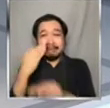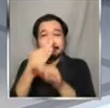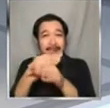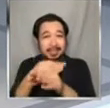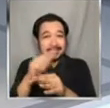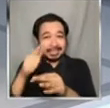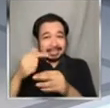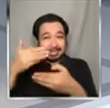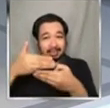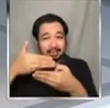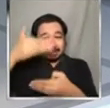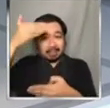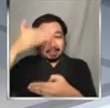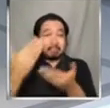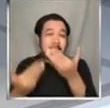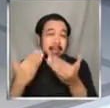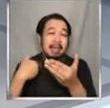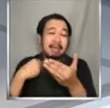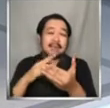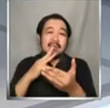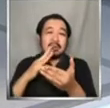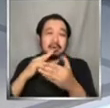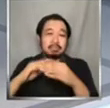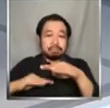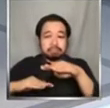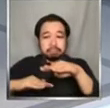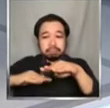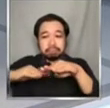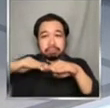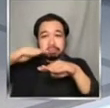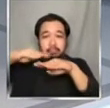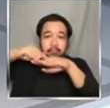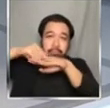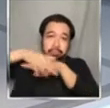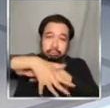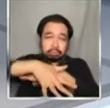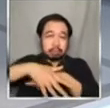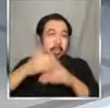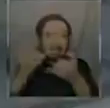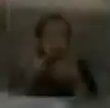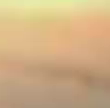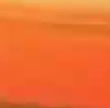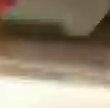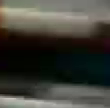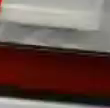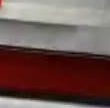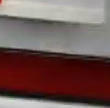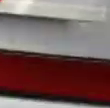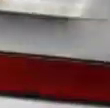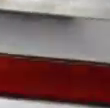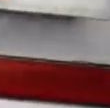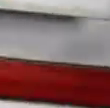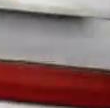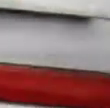ng pag-apaw ng tubig sa gitna ng masungit na panahon. Tinutukan yan live ni Ian Cruz.